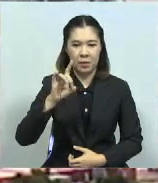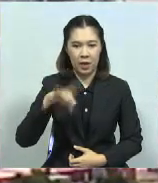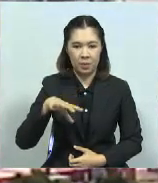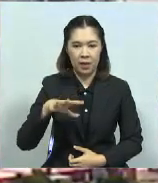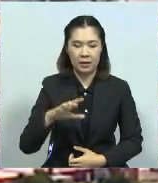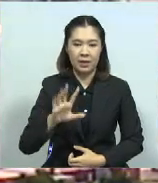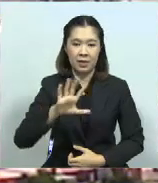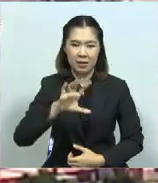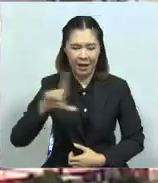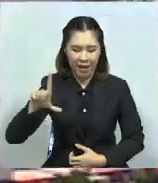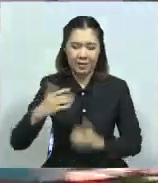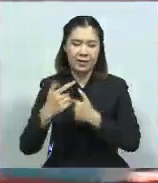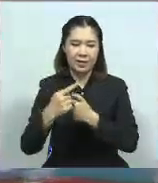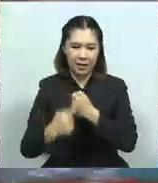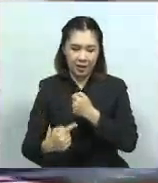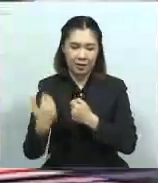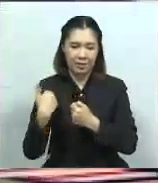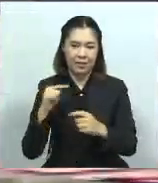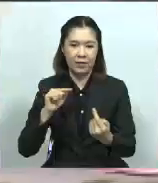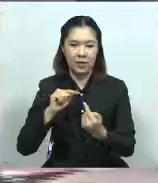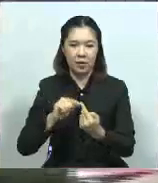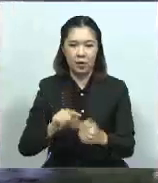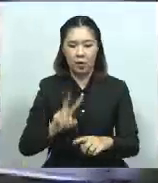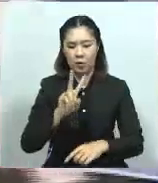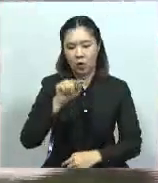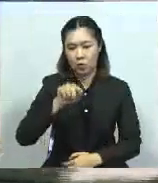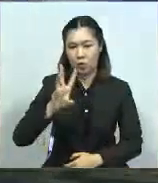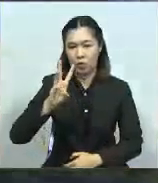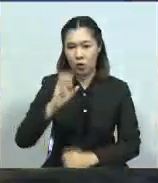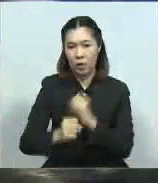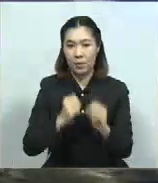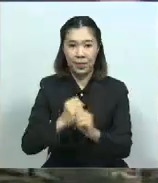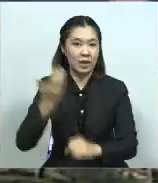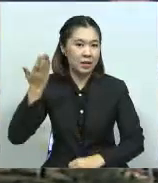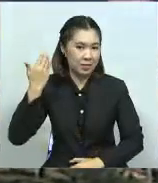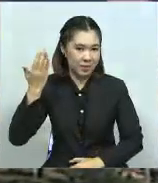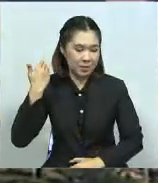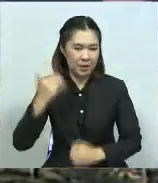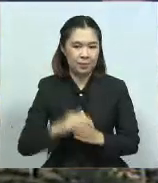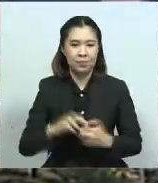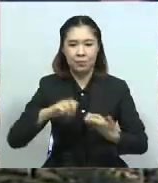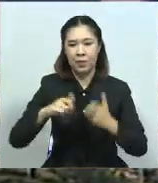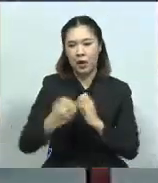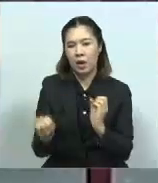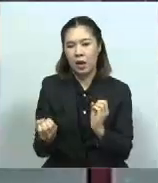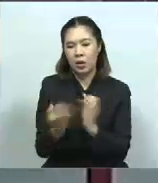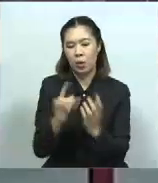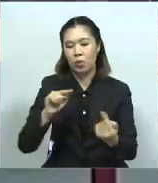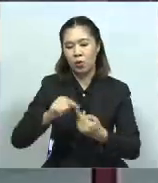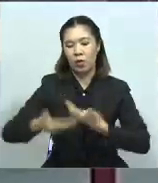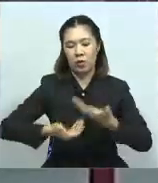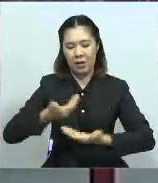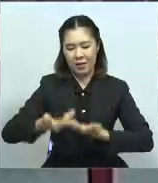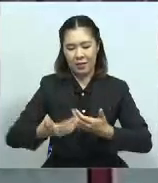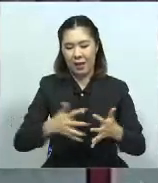านเหรียญสหรัฐหดตัวร้อยละ 2.6 เมื่อเทียบกับช่วงเดียวกันของปีที่ผ่านมาซึ่งเป็นผลกระทบจากปัญหาสงครามการค้า